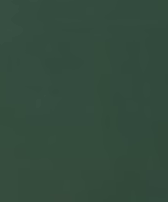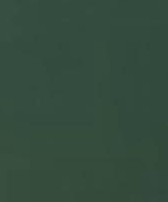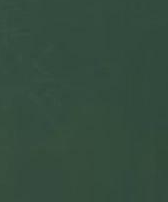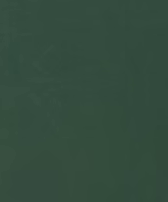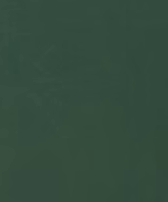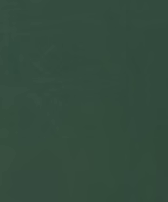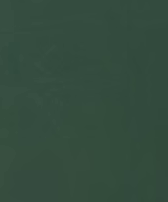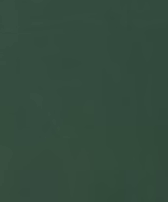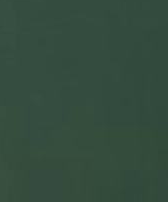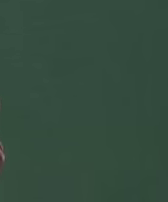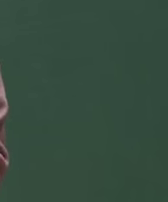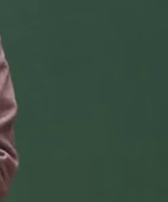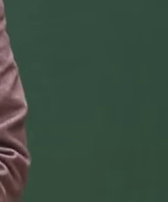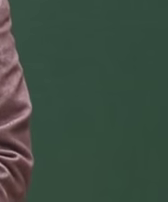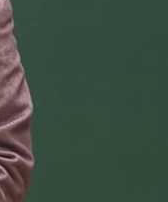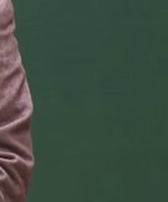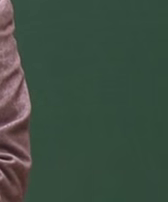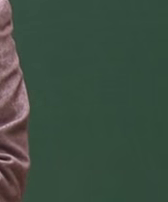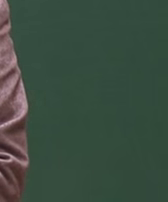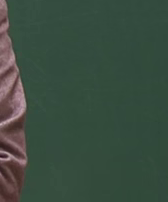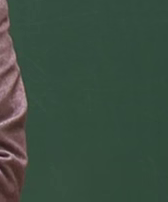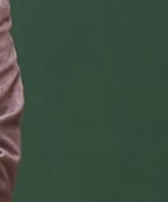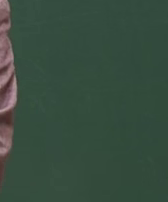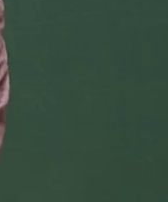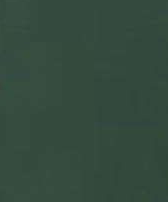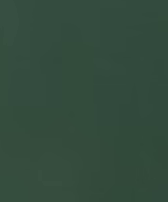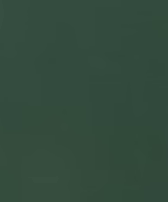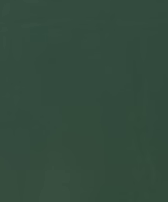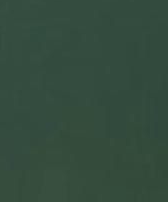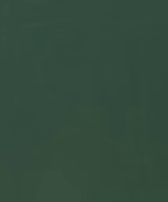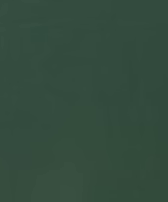창세기 22장 보겠습니다. Let's look at Genesis chapter 22.